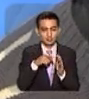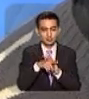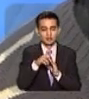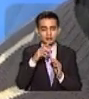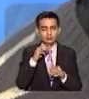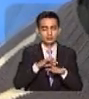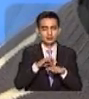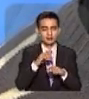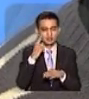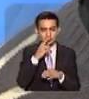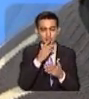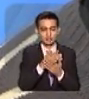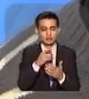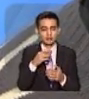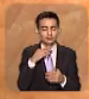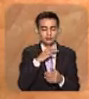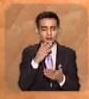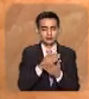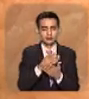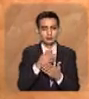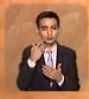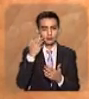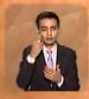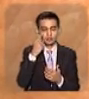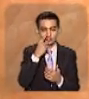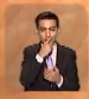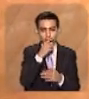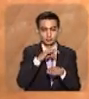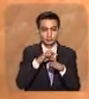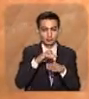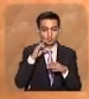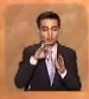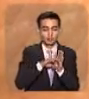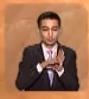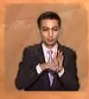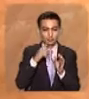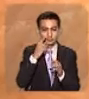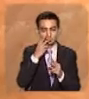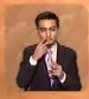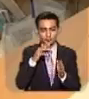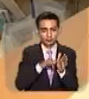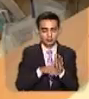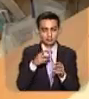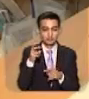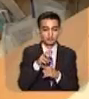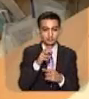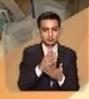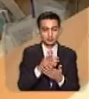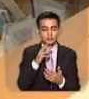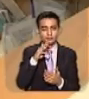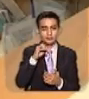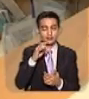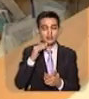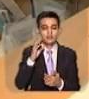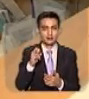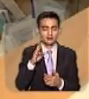болезней. Чаще всего люди обращаются за помощью только тогда, когда почувствуют ухудшение состояния здоровья. В случае с девушкой из Тайваня она обратилась к